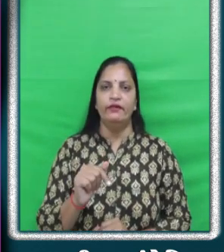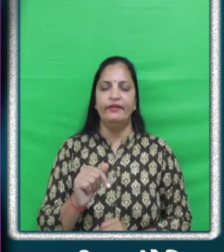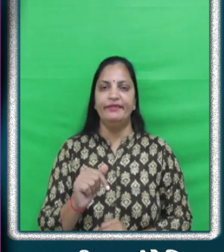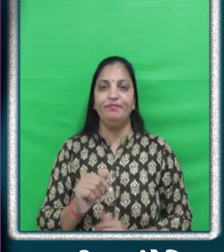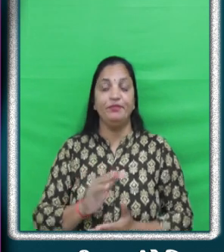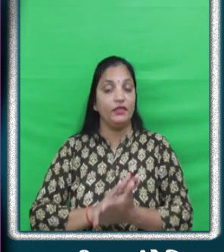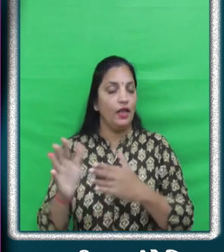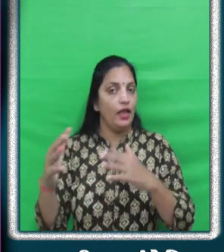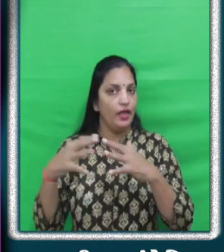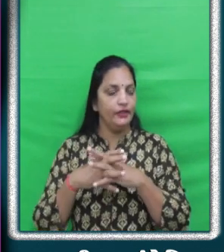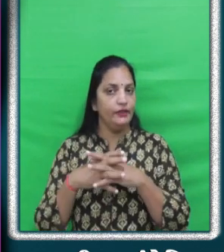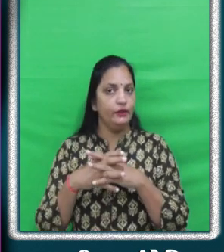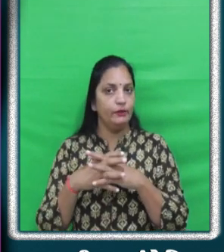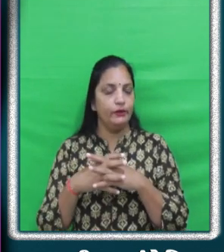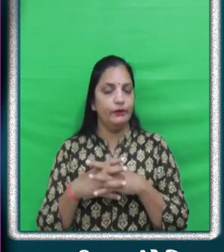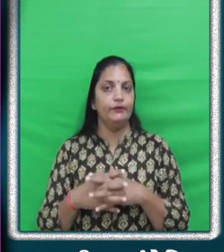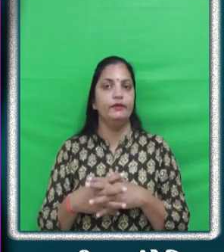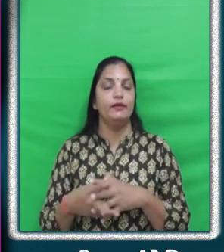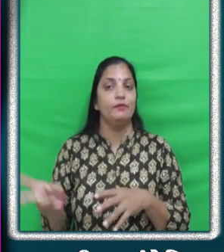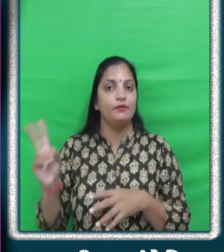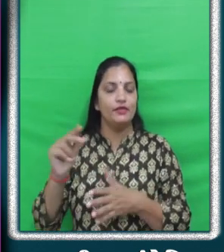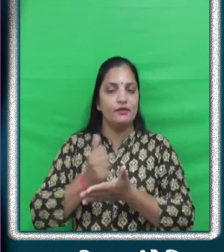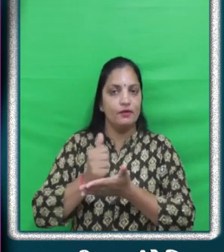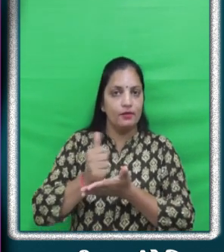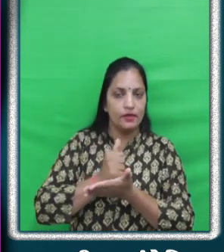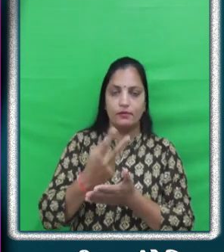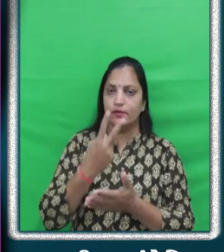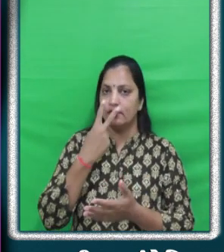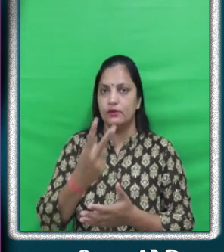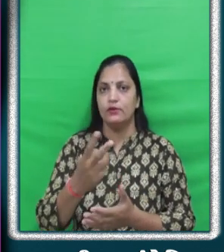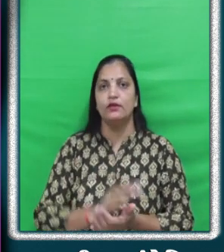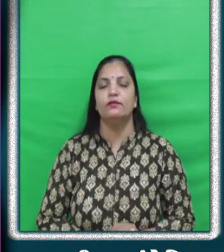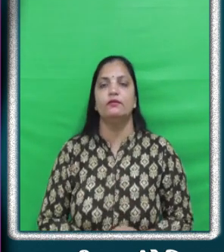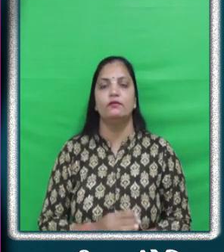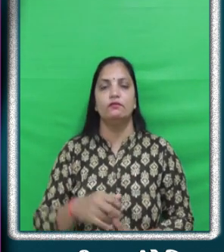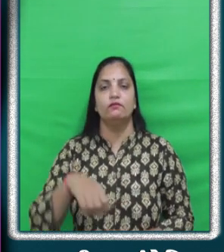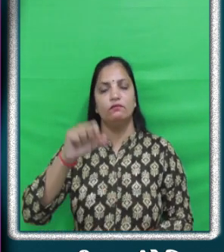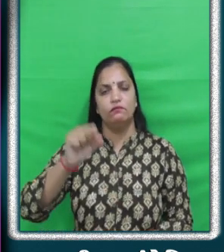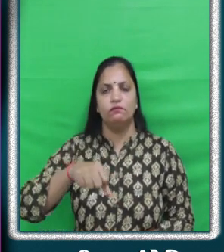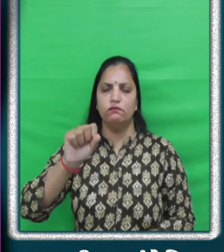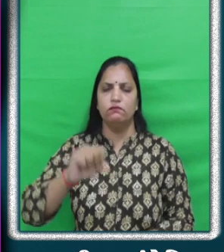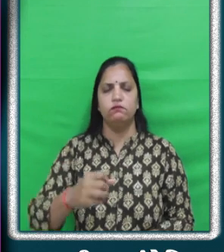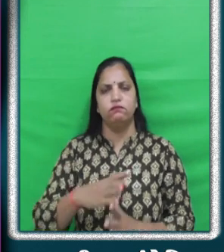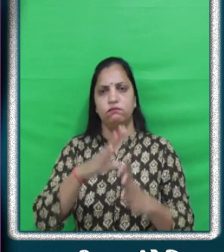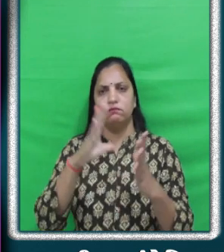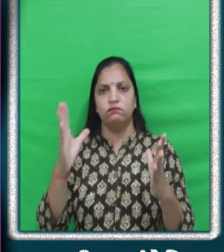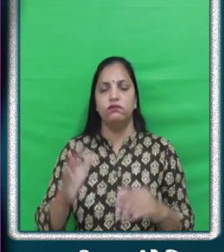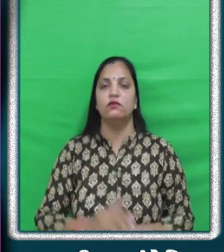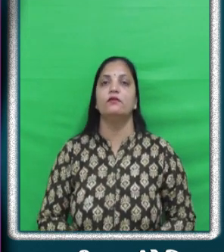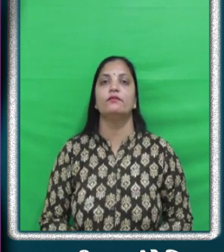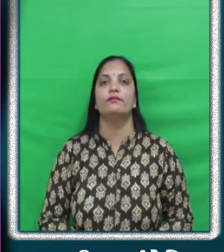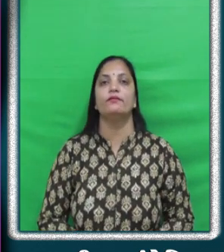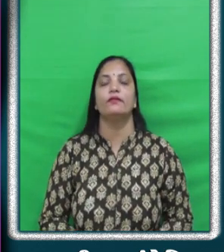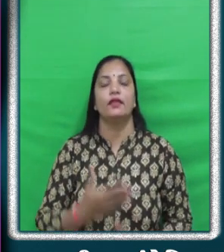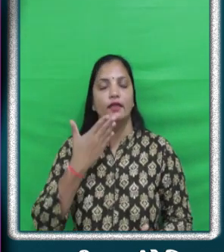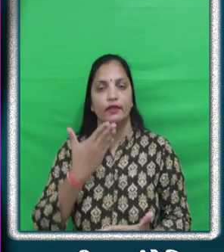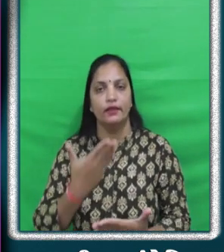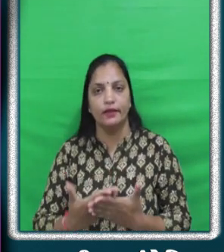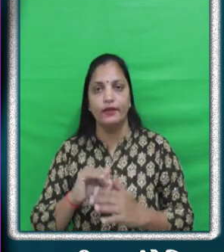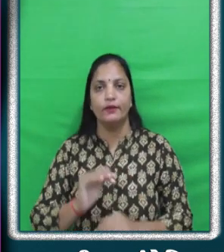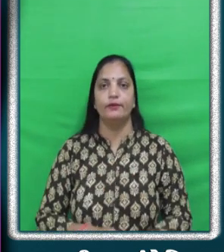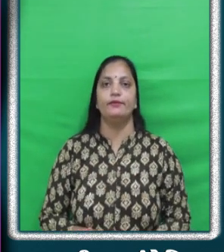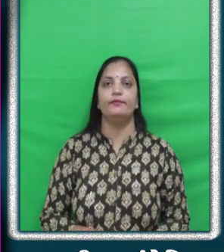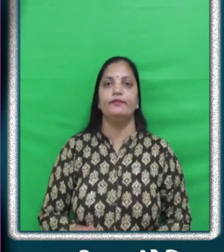મળશે તો ગૃહ કાર્ય જરૂરથી કરે, રિવિઝન પણ કરી લે. તો ઘણા બધા જે યસ કહી રહ્યા છે, થેન્ક યુ ગૃહ કાર્ય કરવા